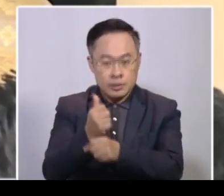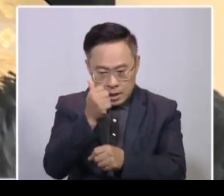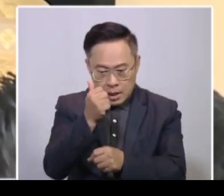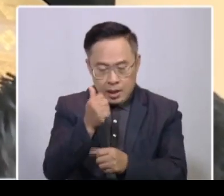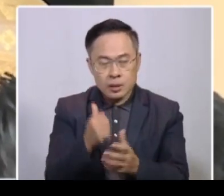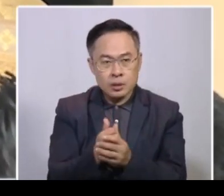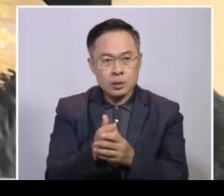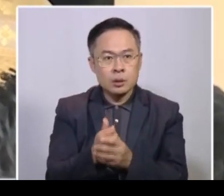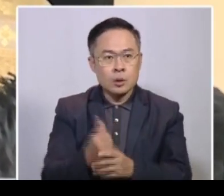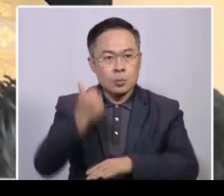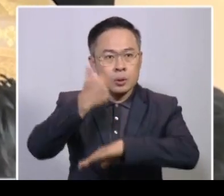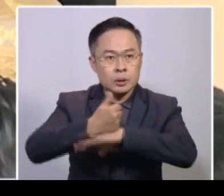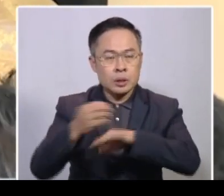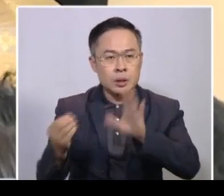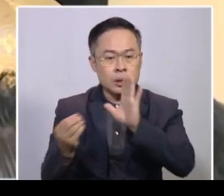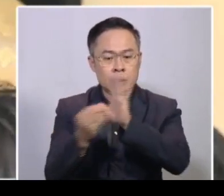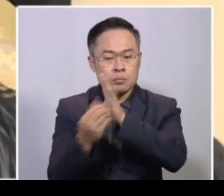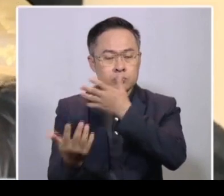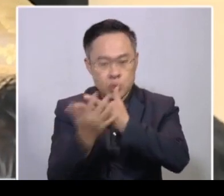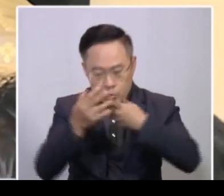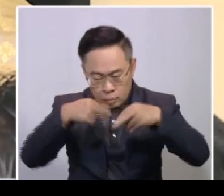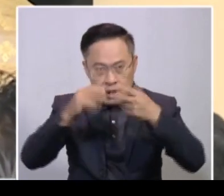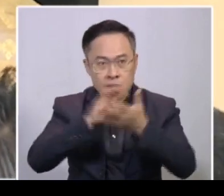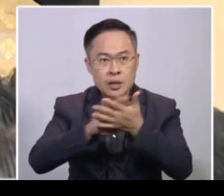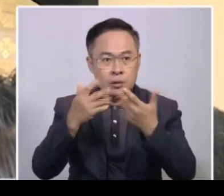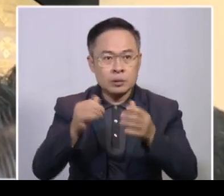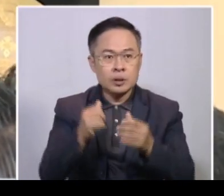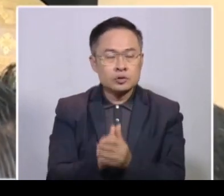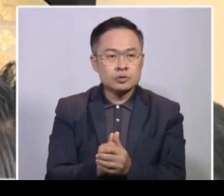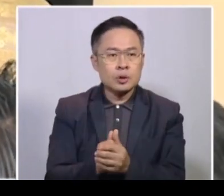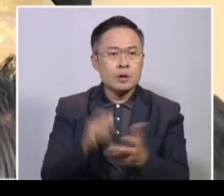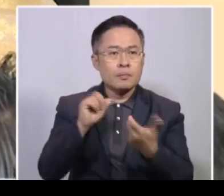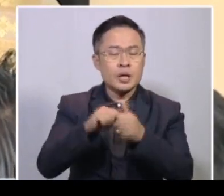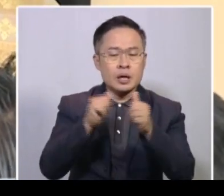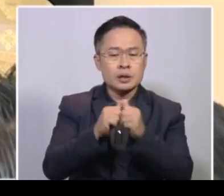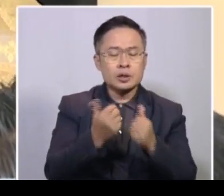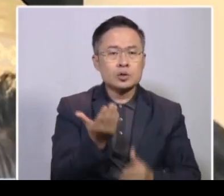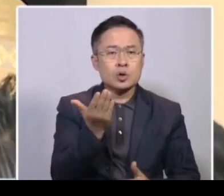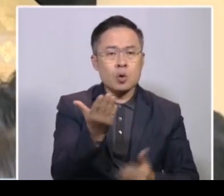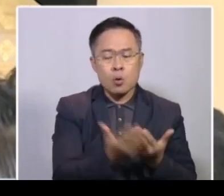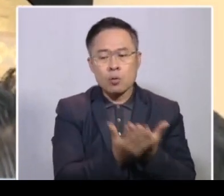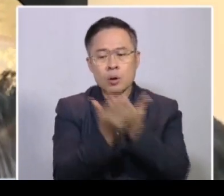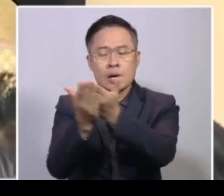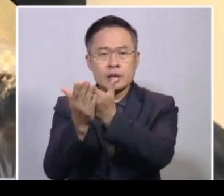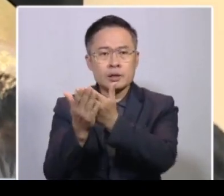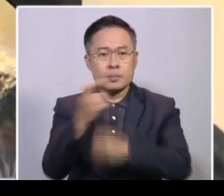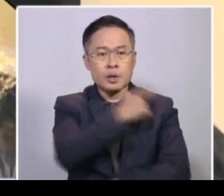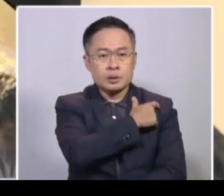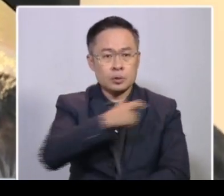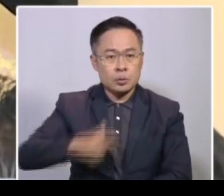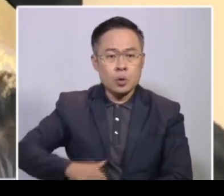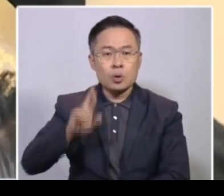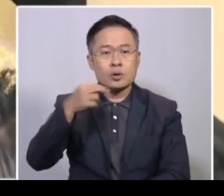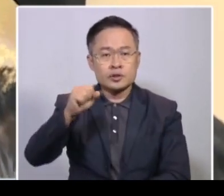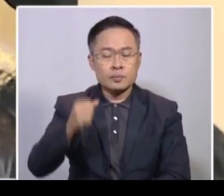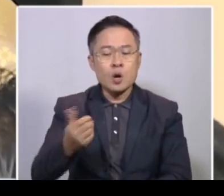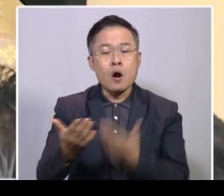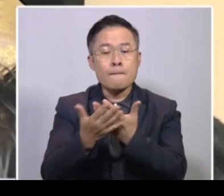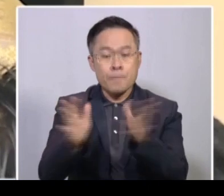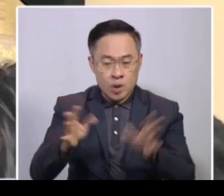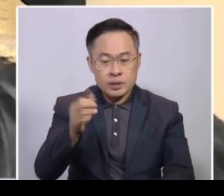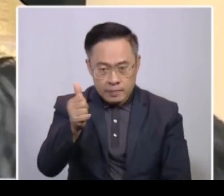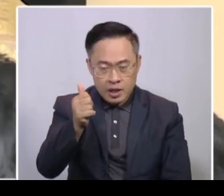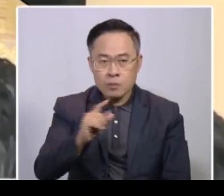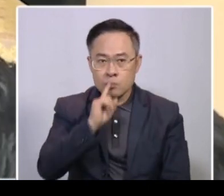าถึงนักโทษหลายคนทำอย่างนั้นเจ้าตัวก็ได้ญาติก็ได้กฎหมายเขียนไว้มาตรา257วิอาญาว่า